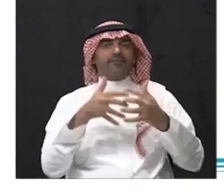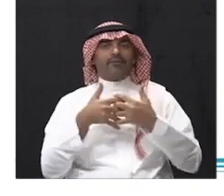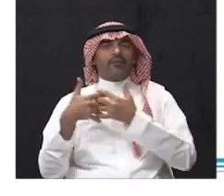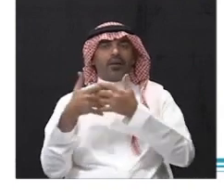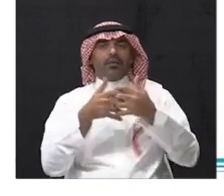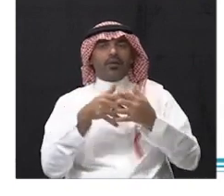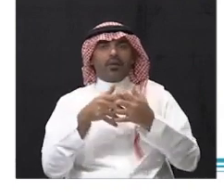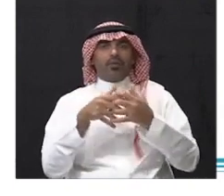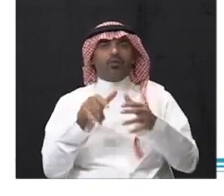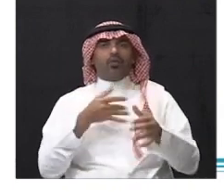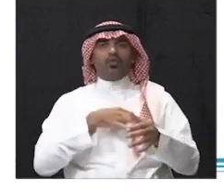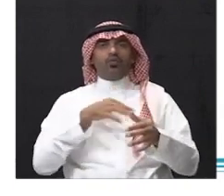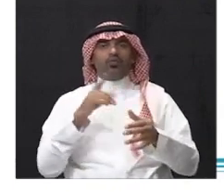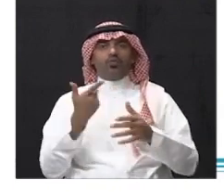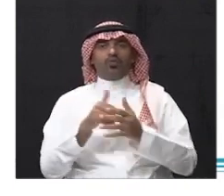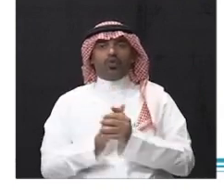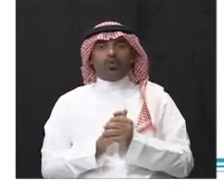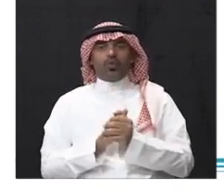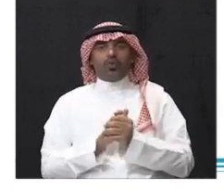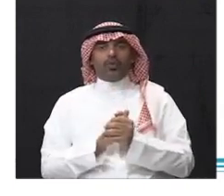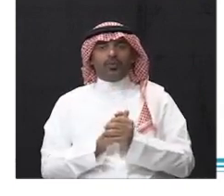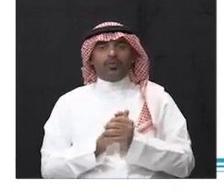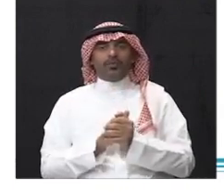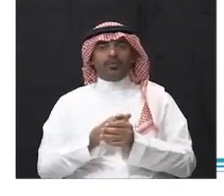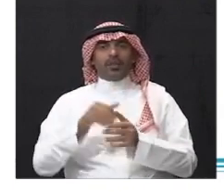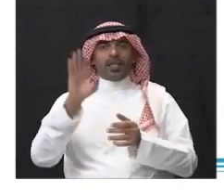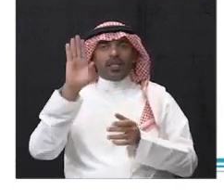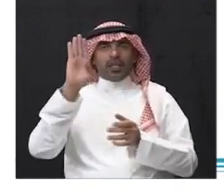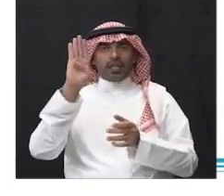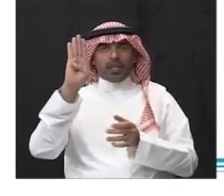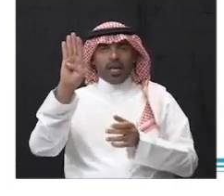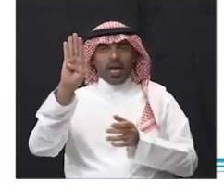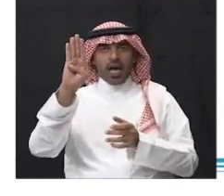1506 من الميلاد. سؤال: قدم تلخيصا